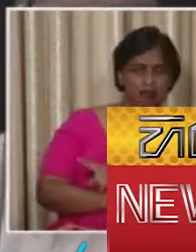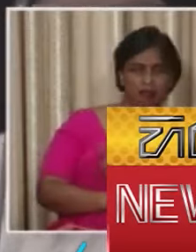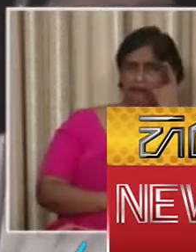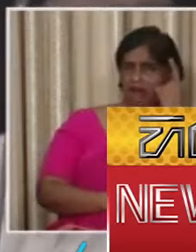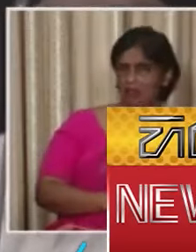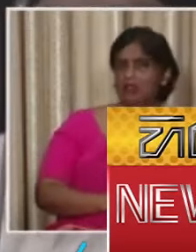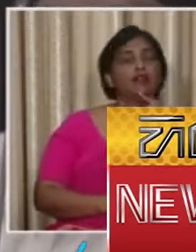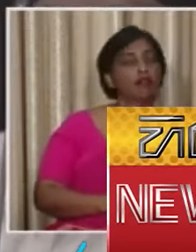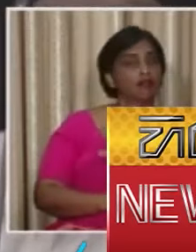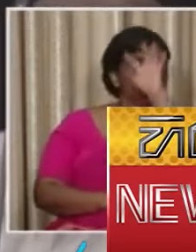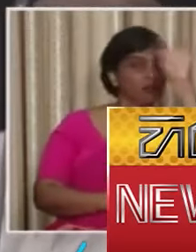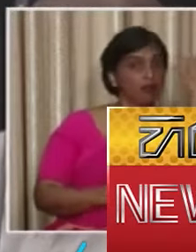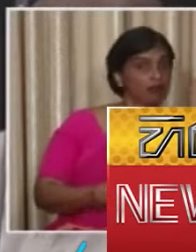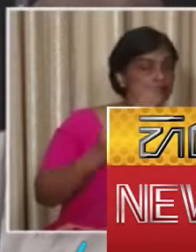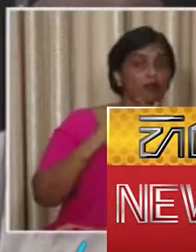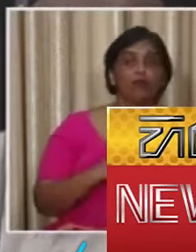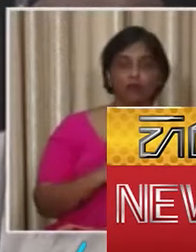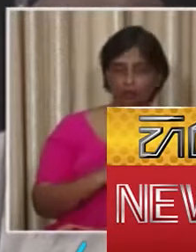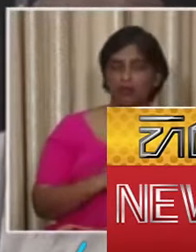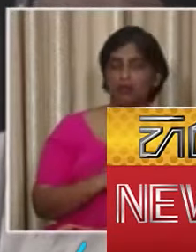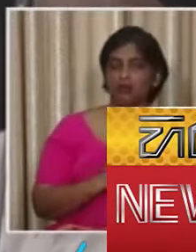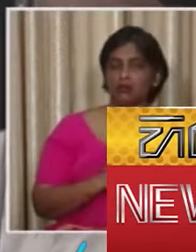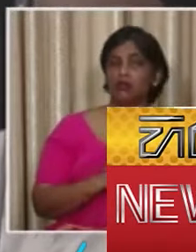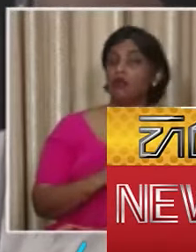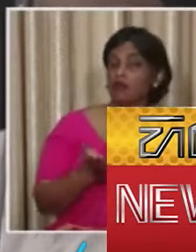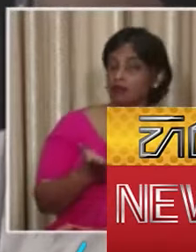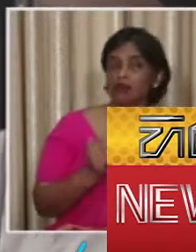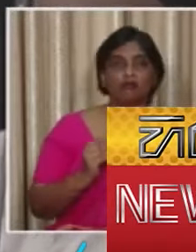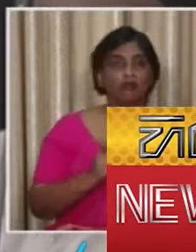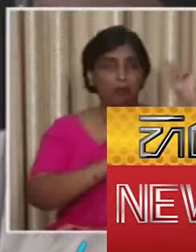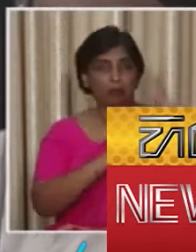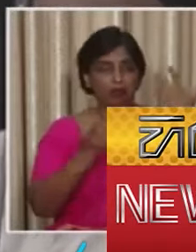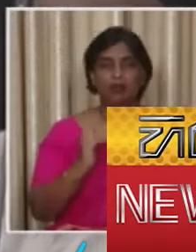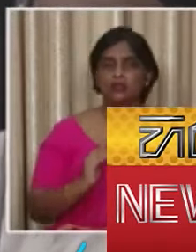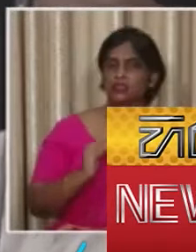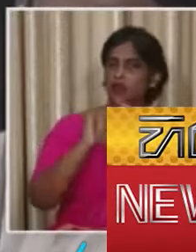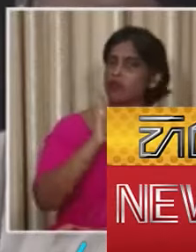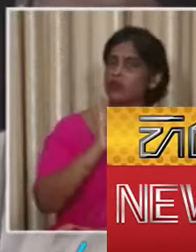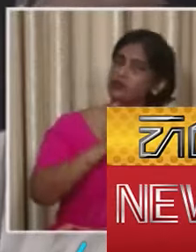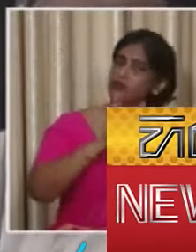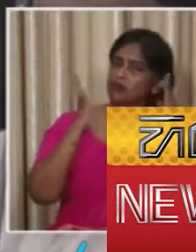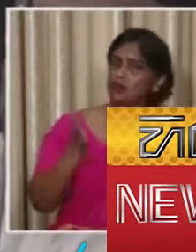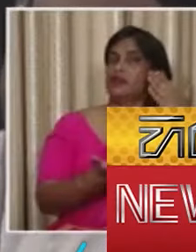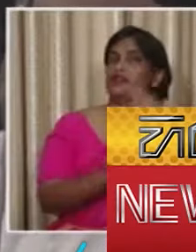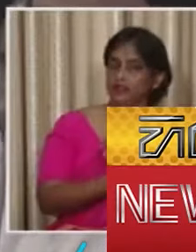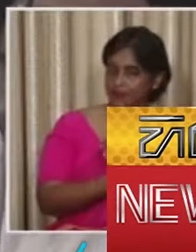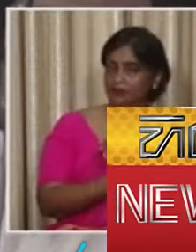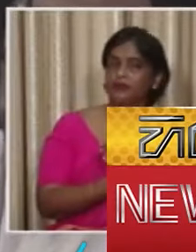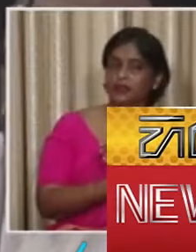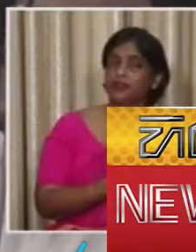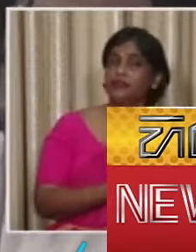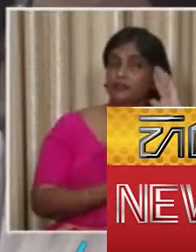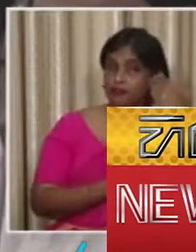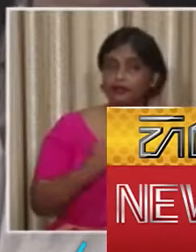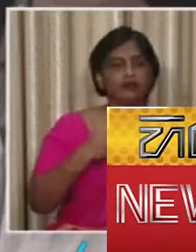නිසා ඒ රටවල් ලබා දුන් මුදල් නැතිවෙන් අපේ සංවර්ධන ව්‍යාකෘති ගණනාවක් අතරමඟ නැවතුණා.